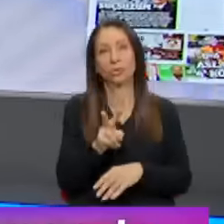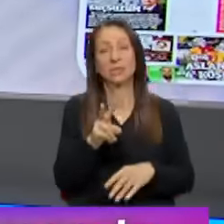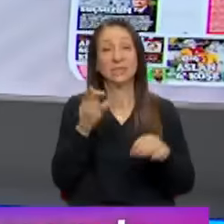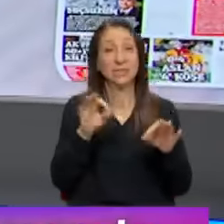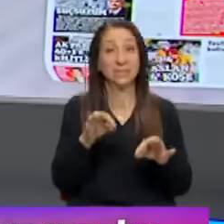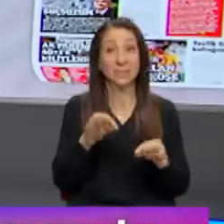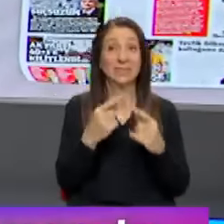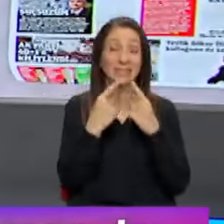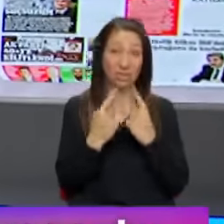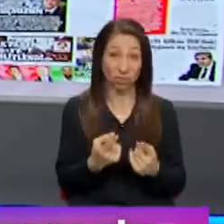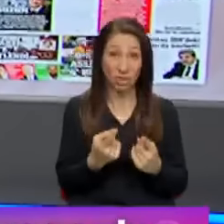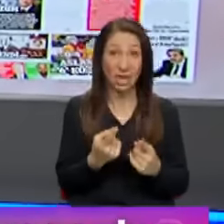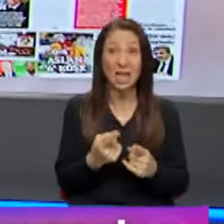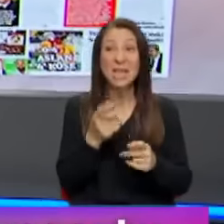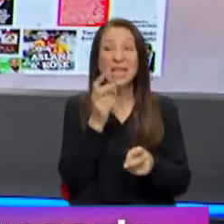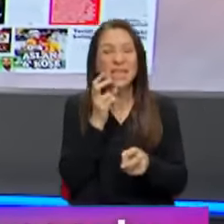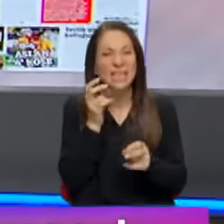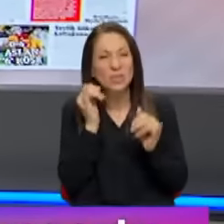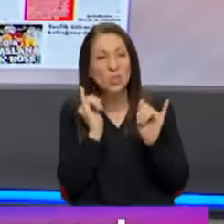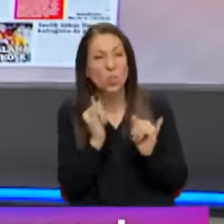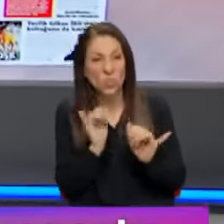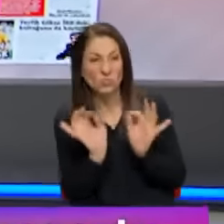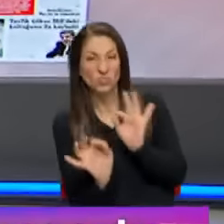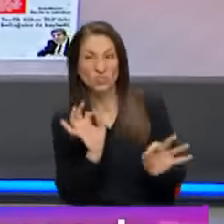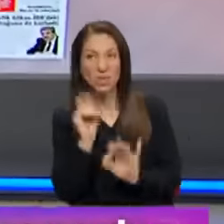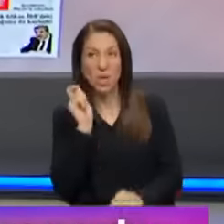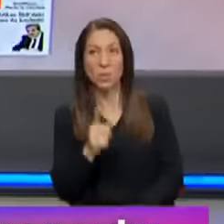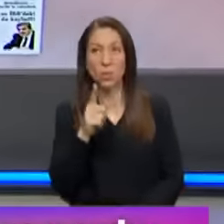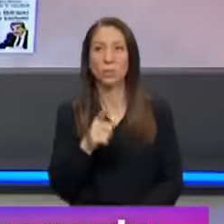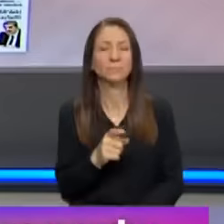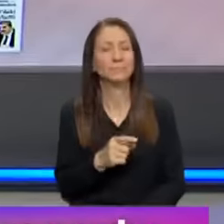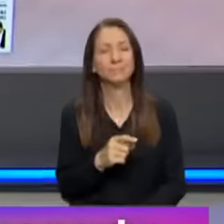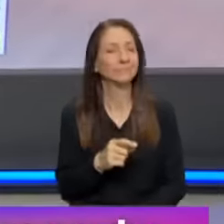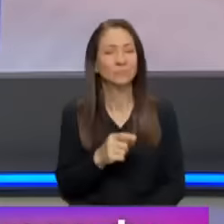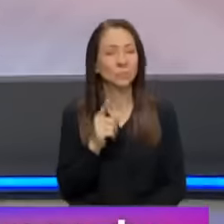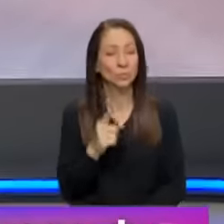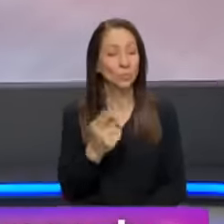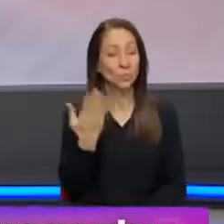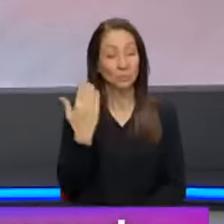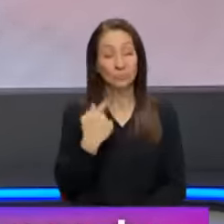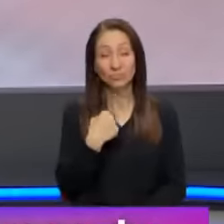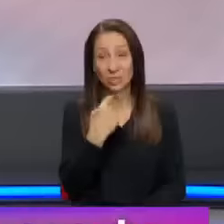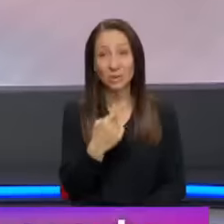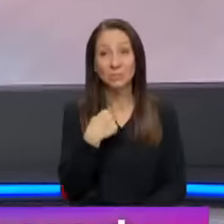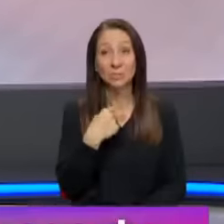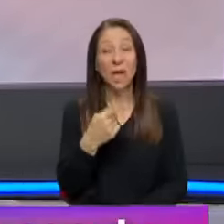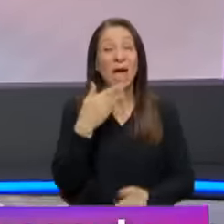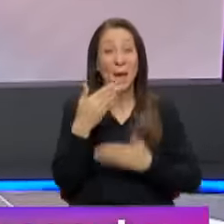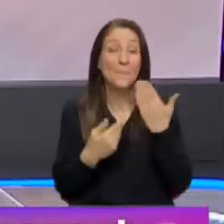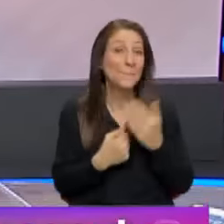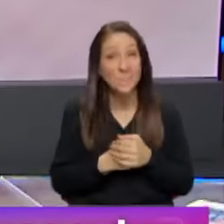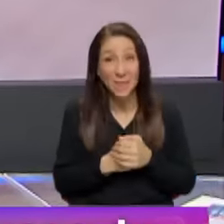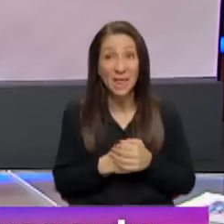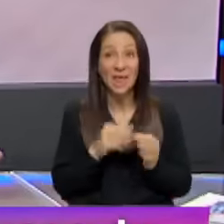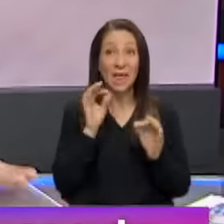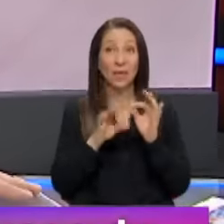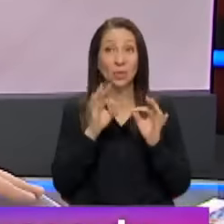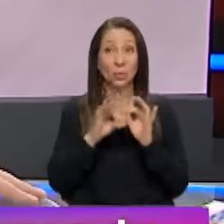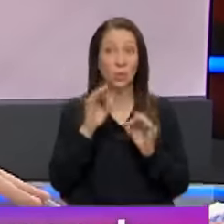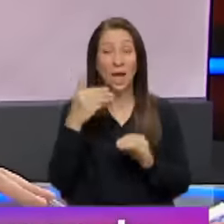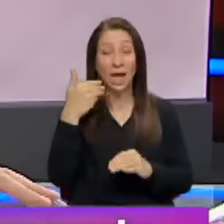Şimdi denilecek ki felaket tellallığı yapılıyor. Bunlar söylendiğinde, biz bunları anlattığımızda, ekonomistler